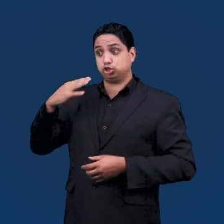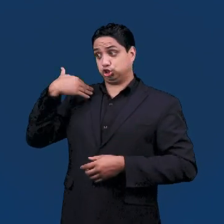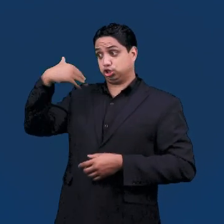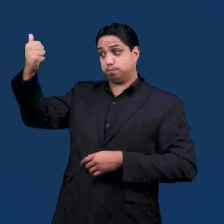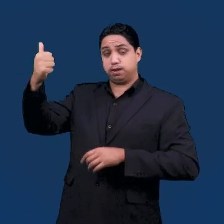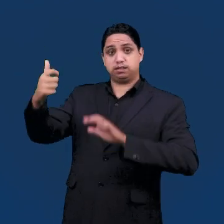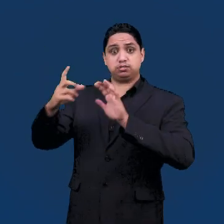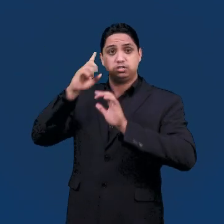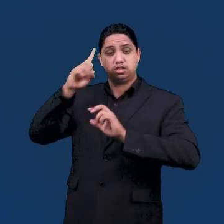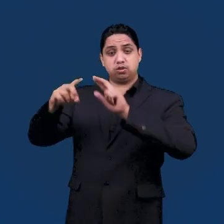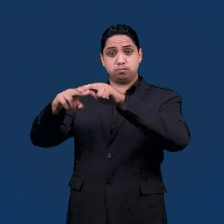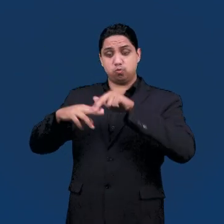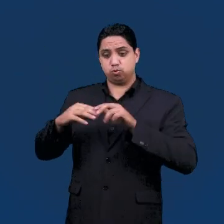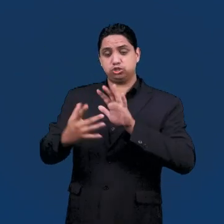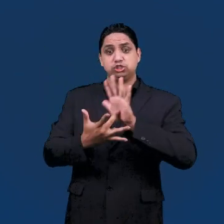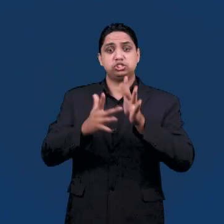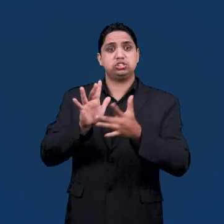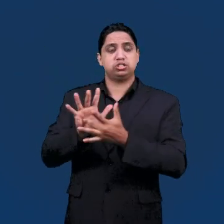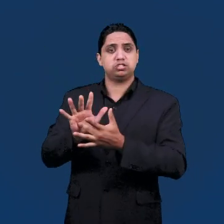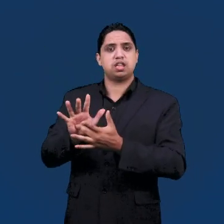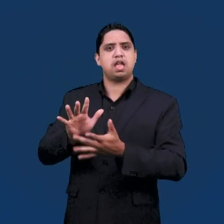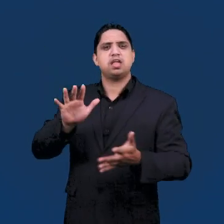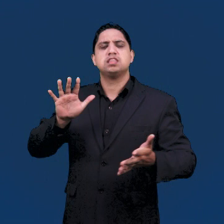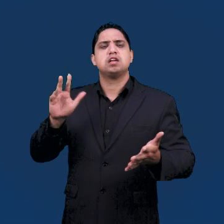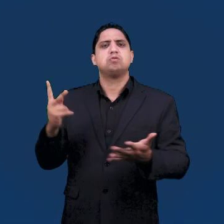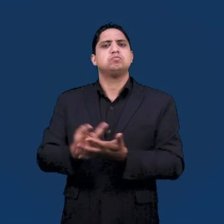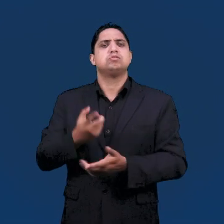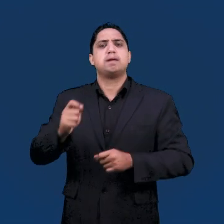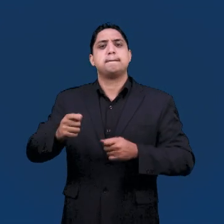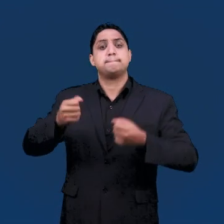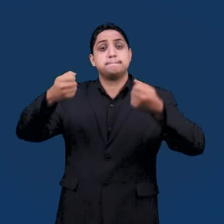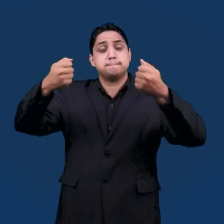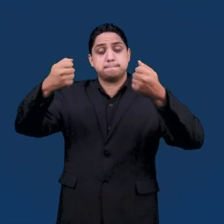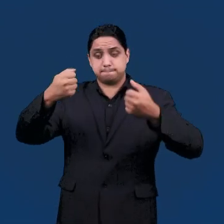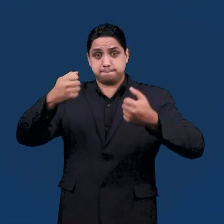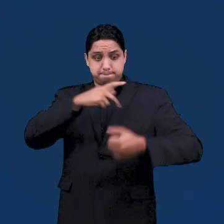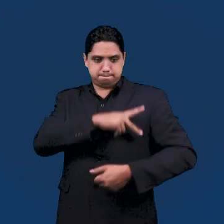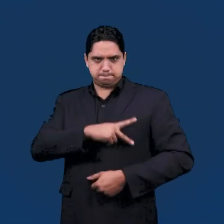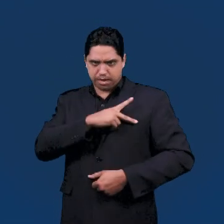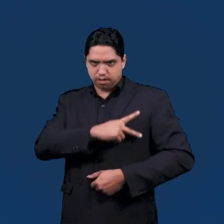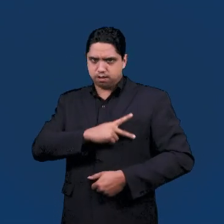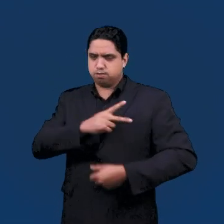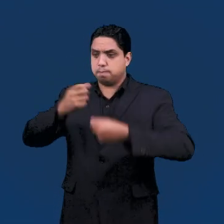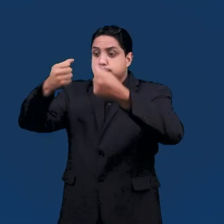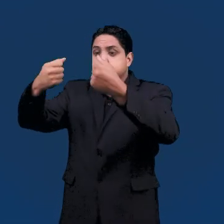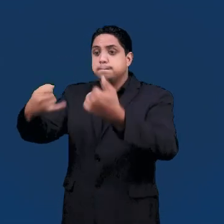Христе Иисусе. Итак, он дает здесь определение, да?